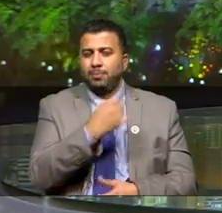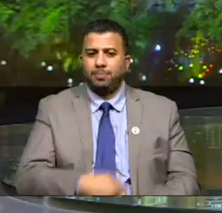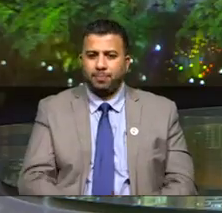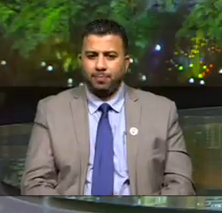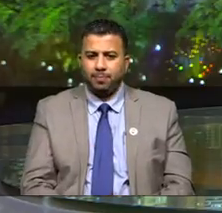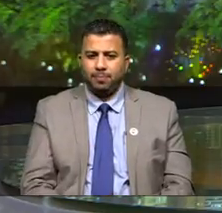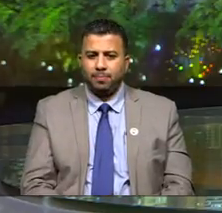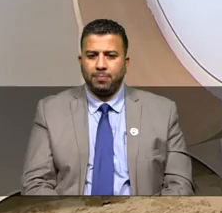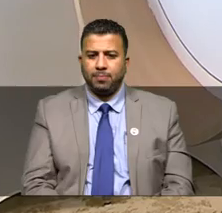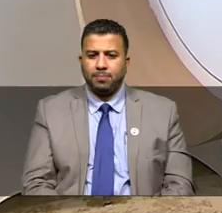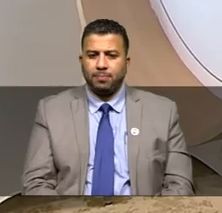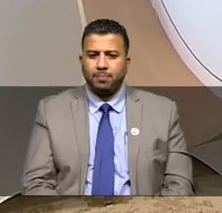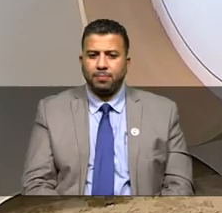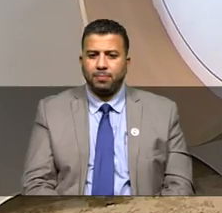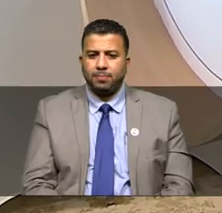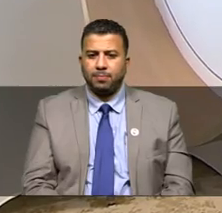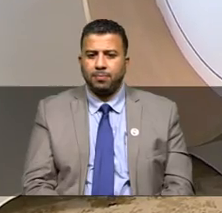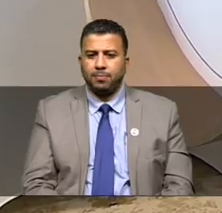أكتوبر.